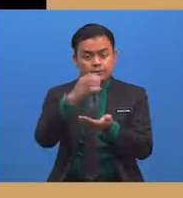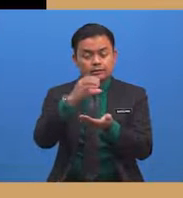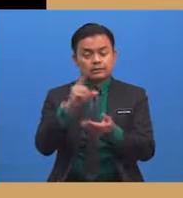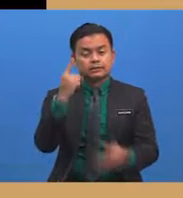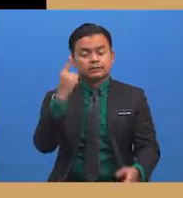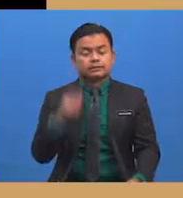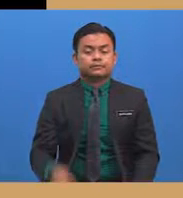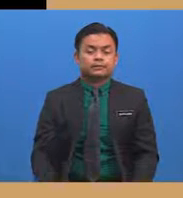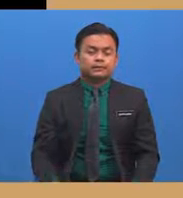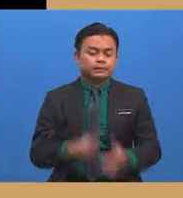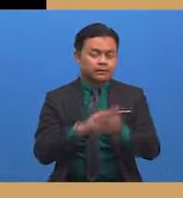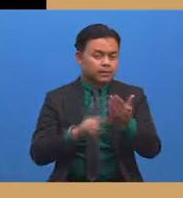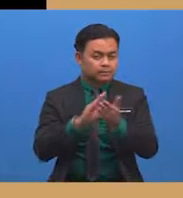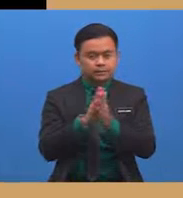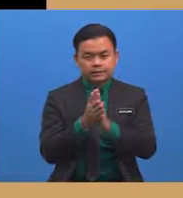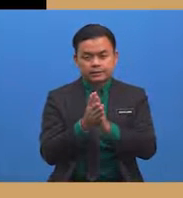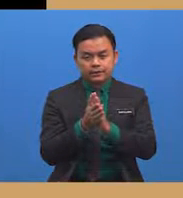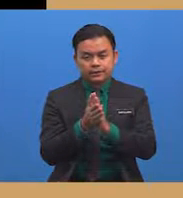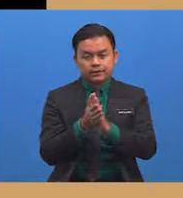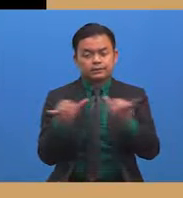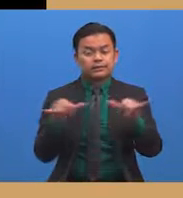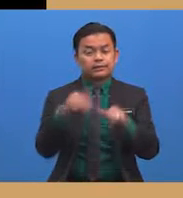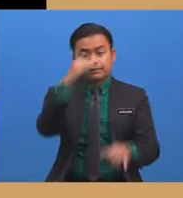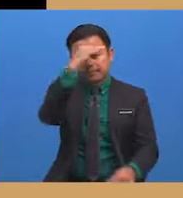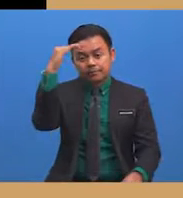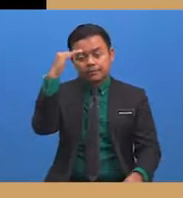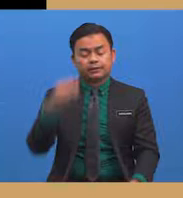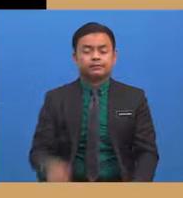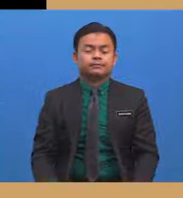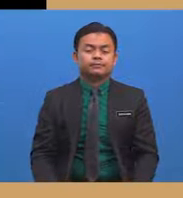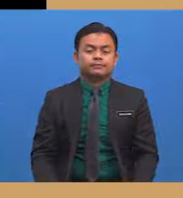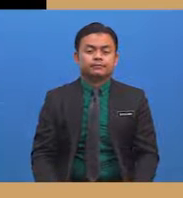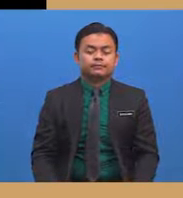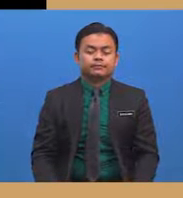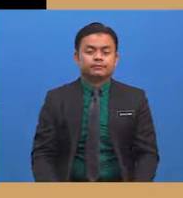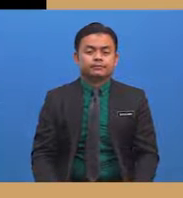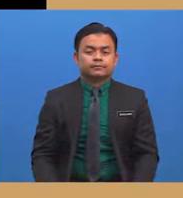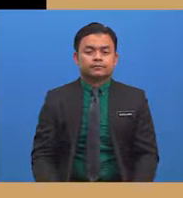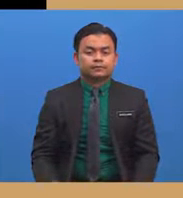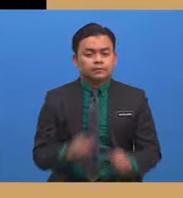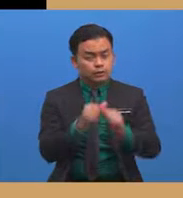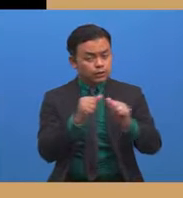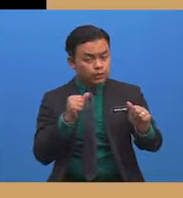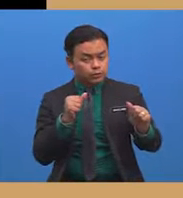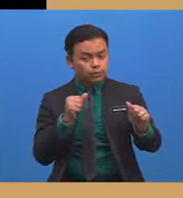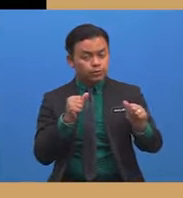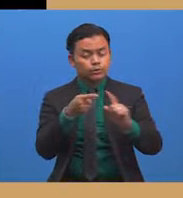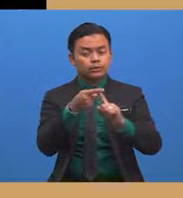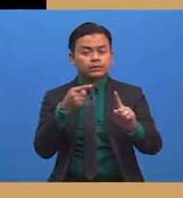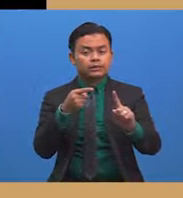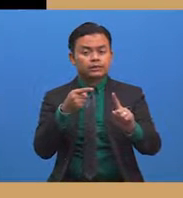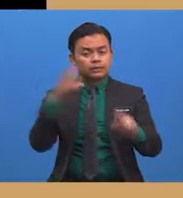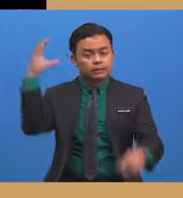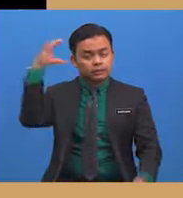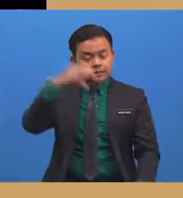saiz bayang-bayang mark di skrin putih. Bila cikgu jauhkan mark dari sumber cahaya, iaitu mark menghampiri